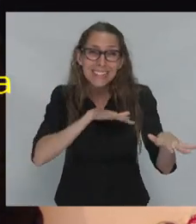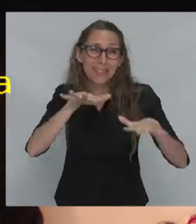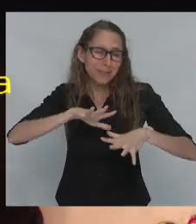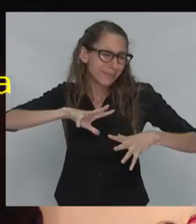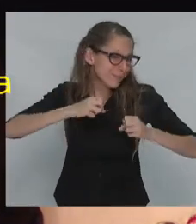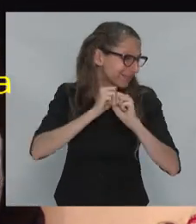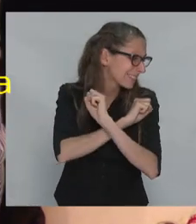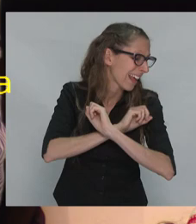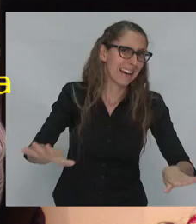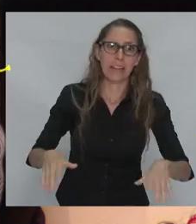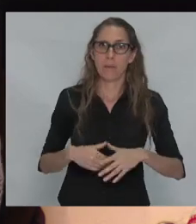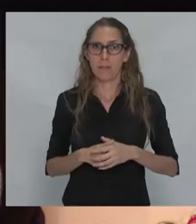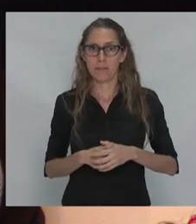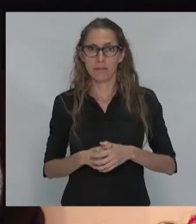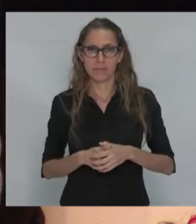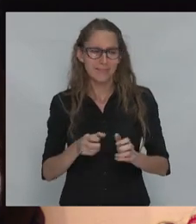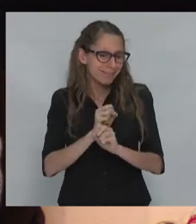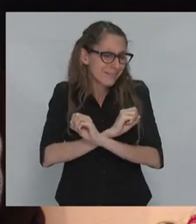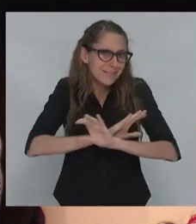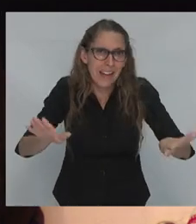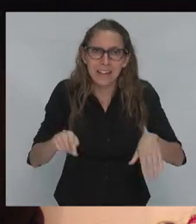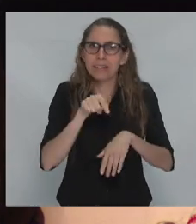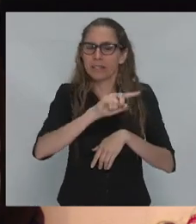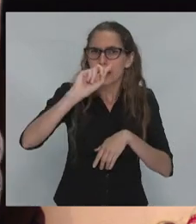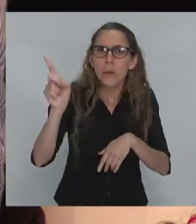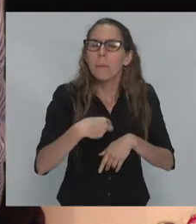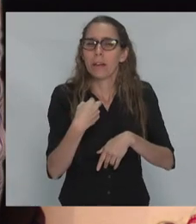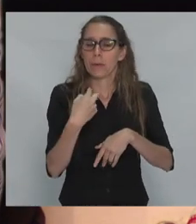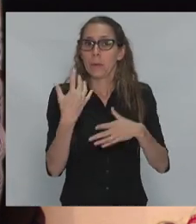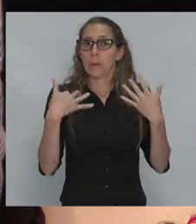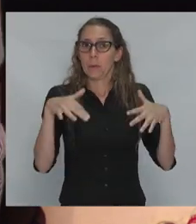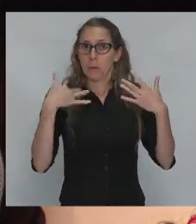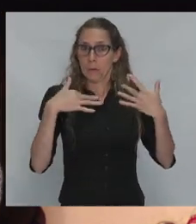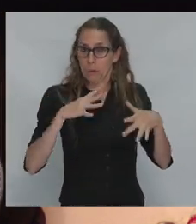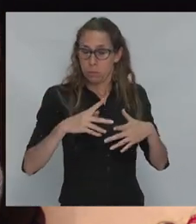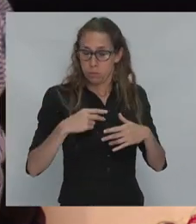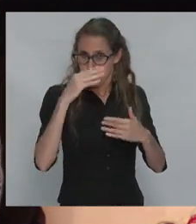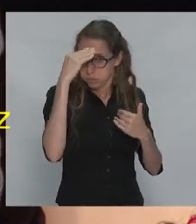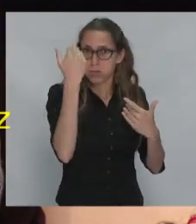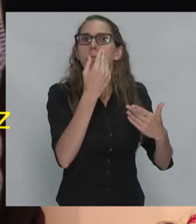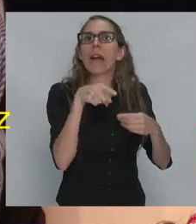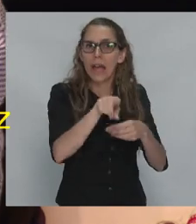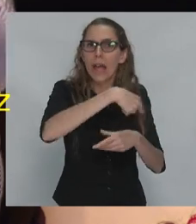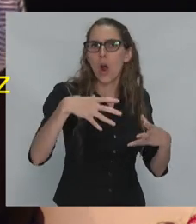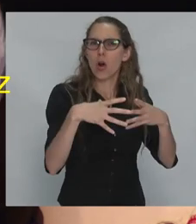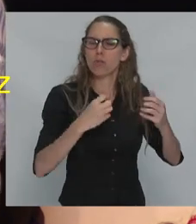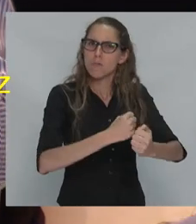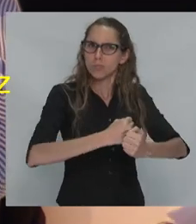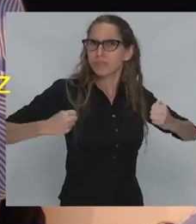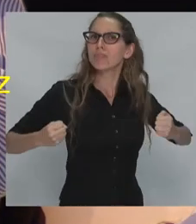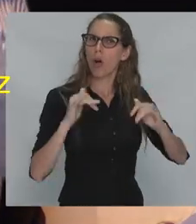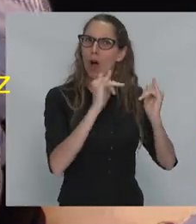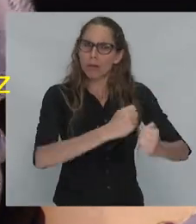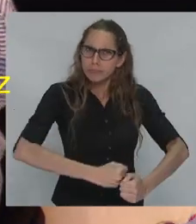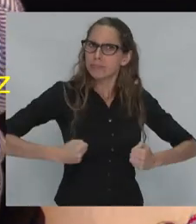plus admirable le combat qui a été mené par cette jeunesse. Je vous ai dit tout cela non pas pour vous